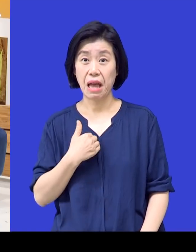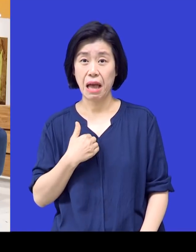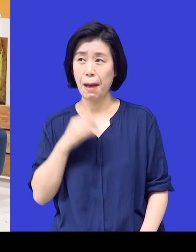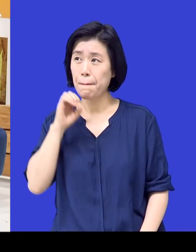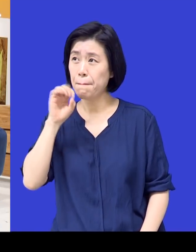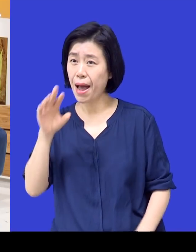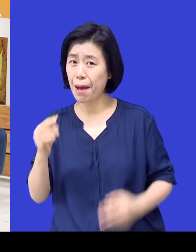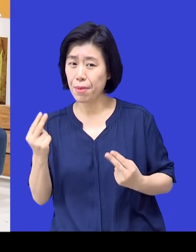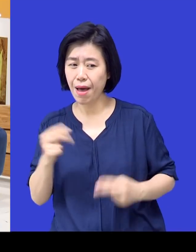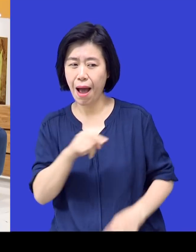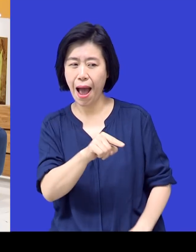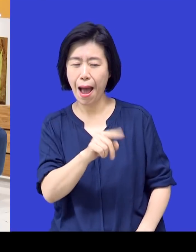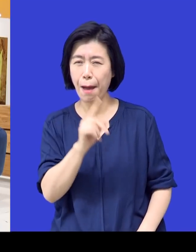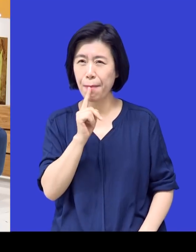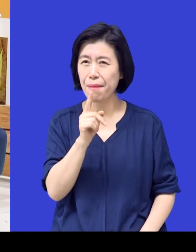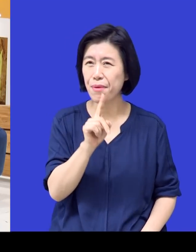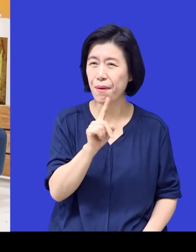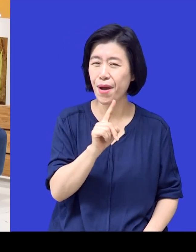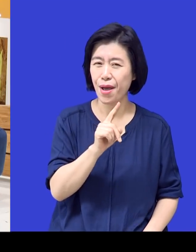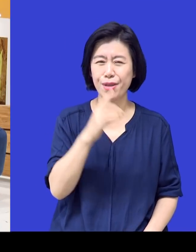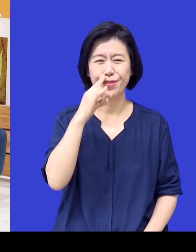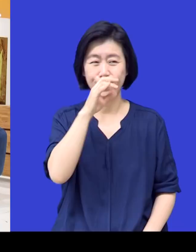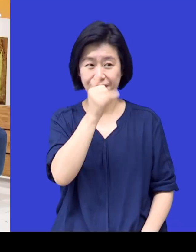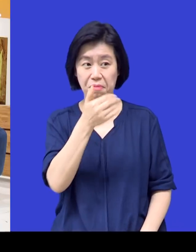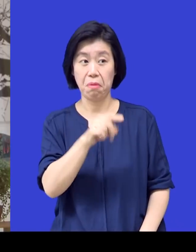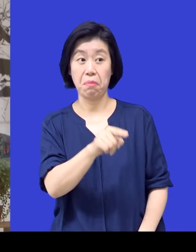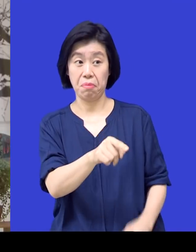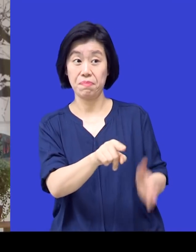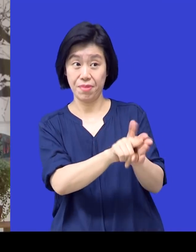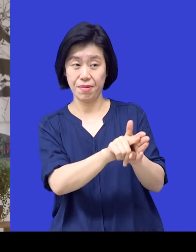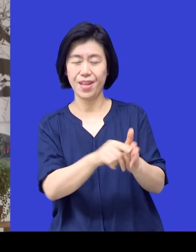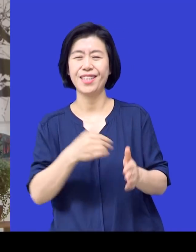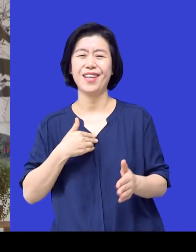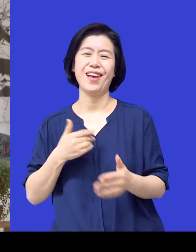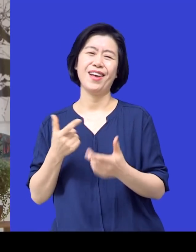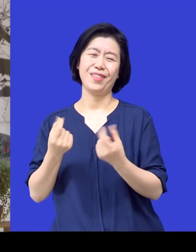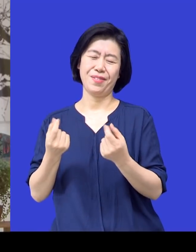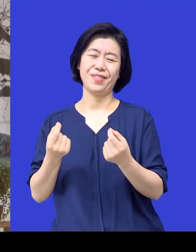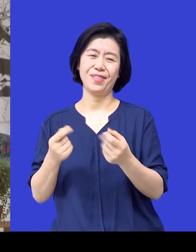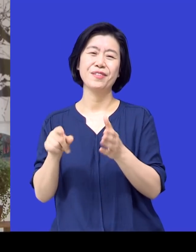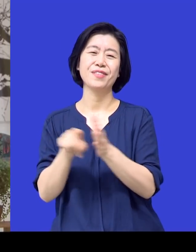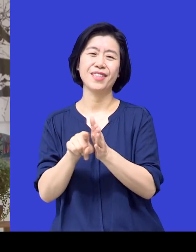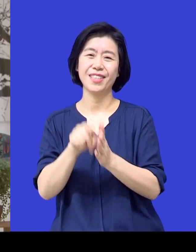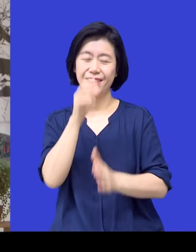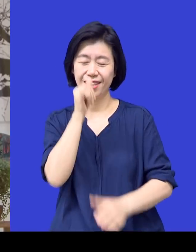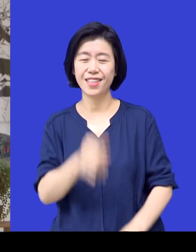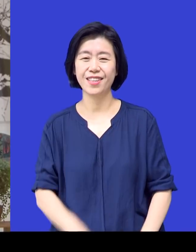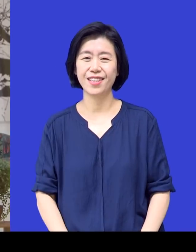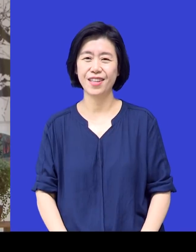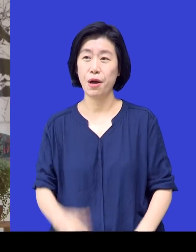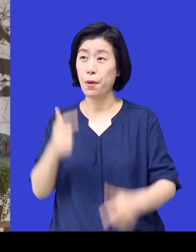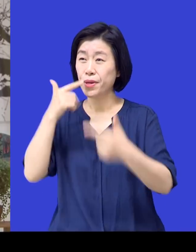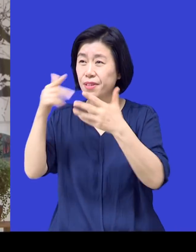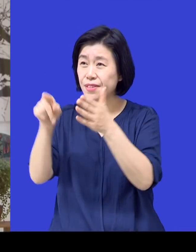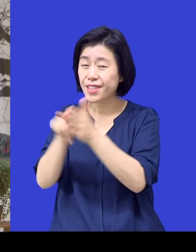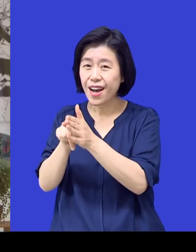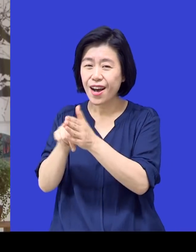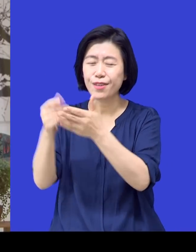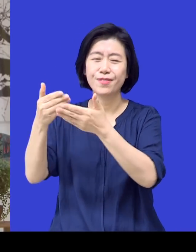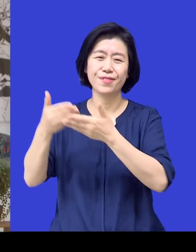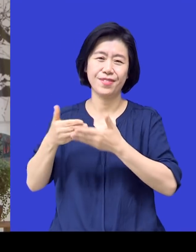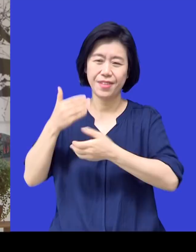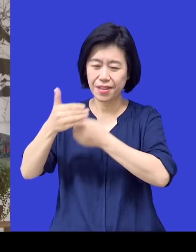대답보다 범규 씨 대답이 더 궁금했는데. 네네, 어떠세요? 있군요. 저도 감사하게도 예. 네, 제게 그런 확신을 주신 하나님